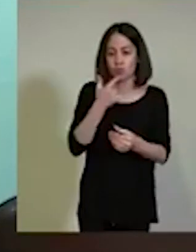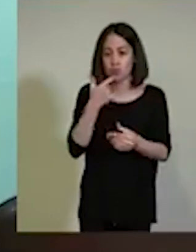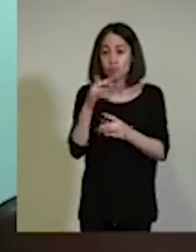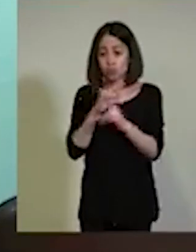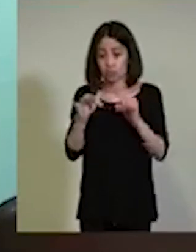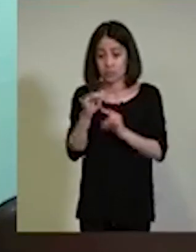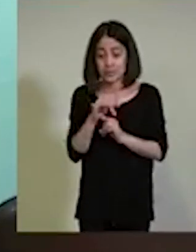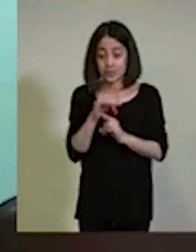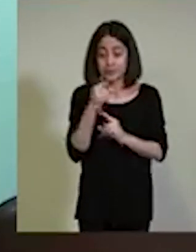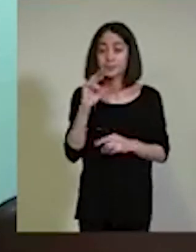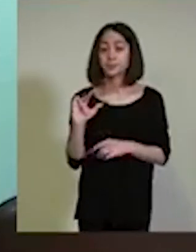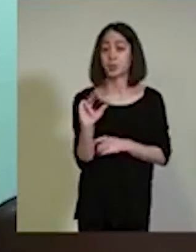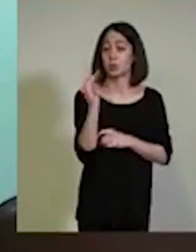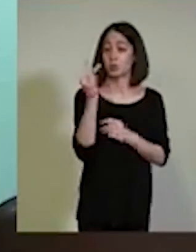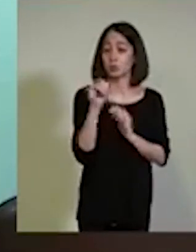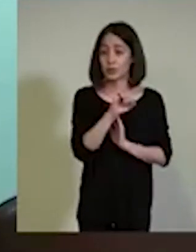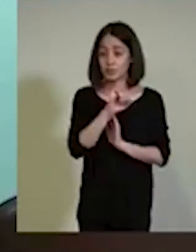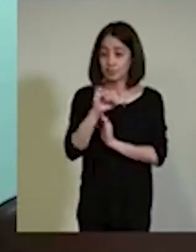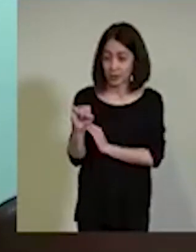priorité, c'est l'urgence